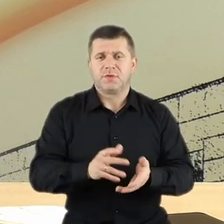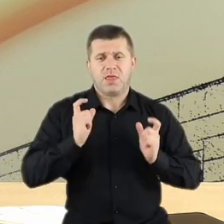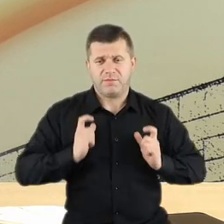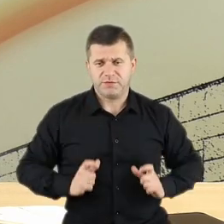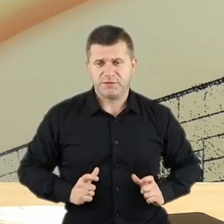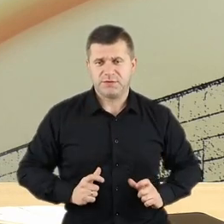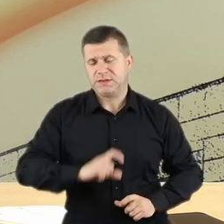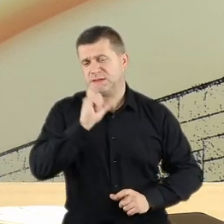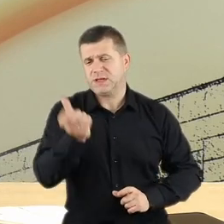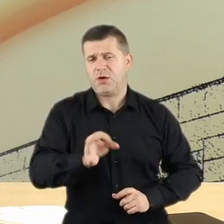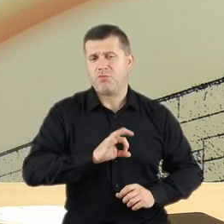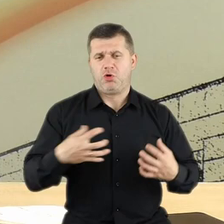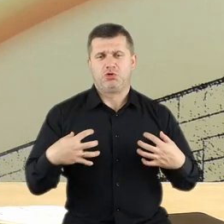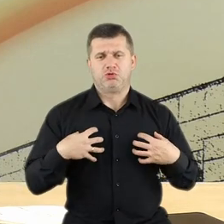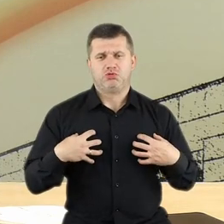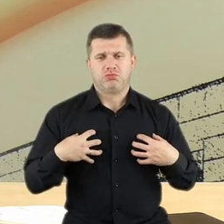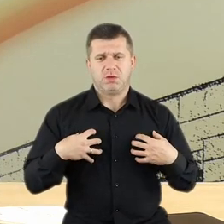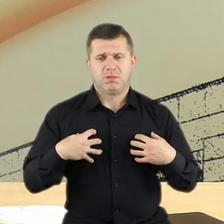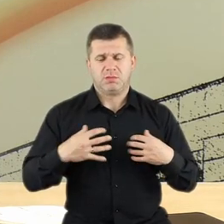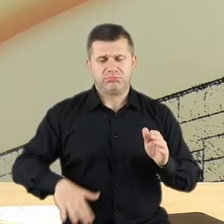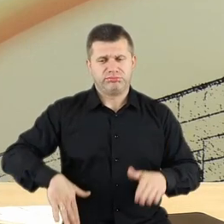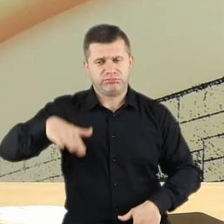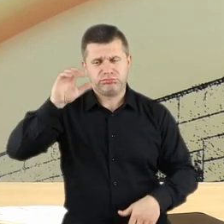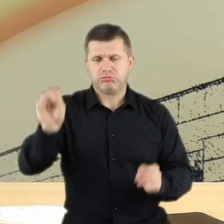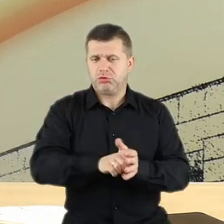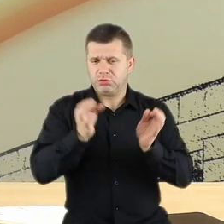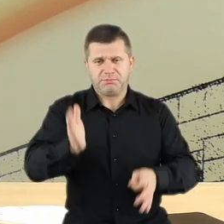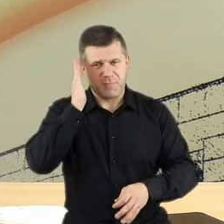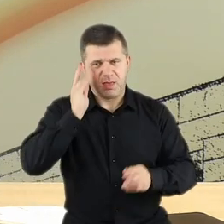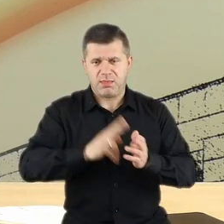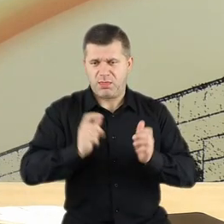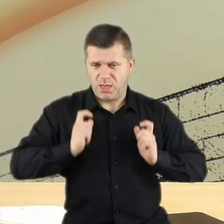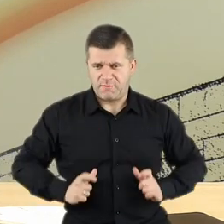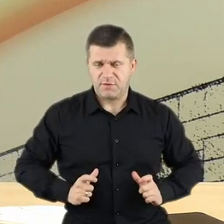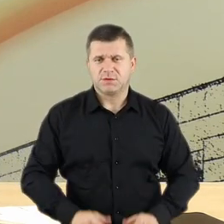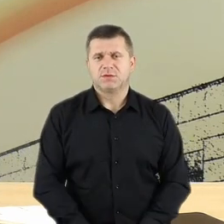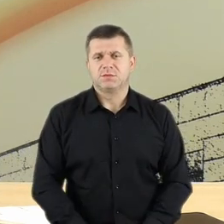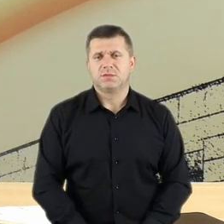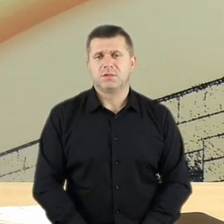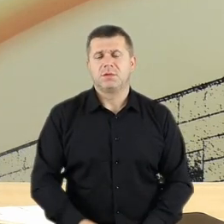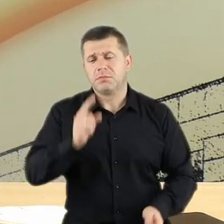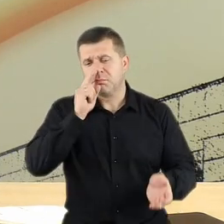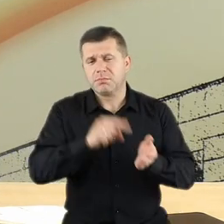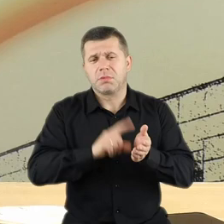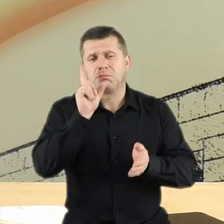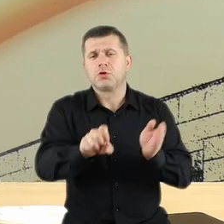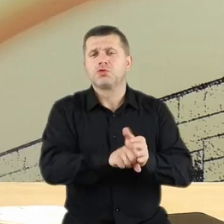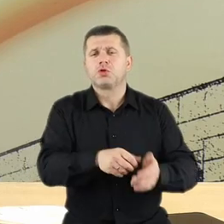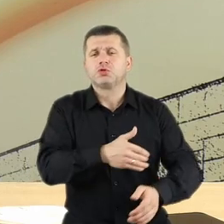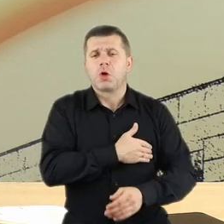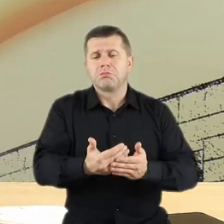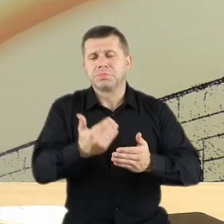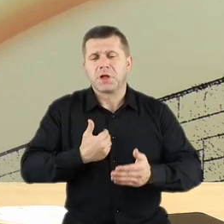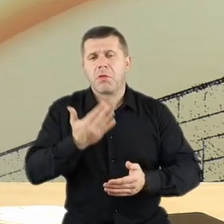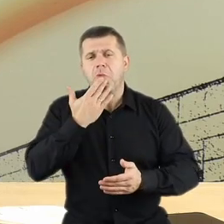wsi i całe życie swoje mieszkam na wsi No więc dokąd nie poszłam do szkoły to ja innej mowy nie